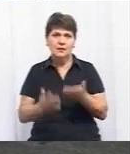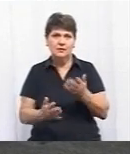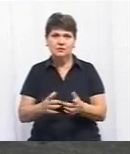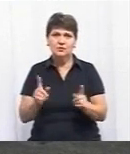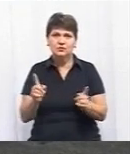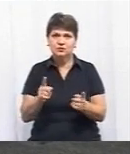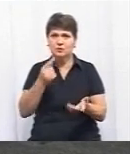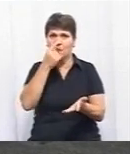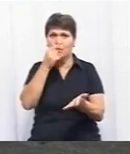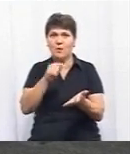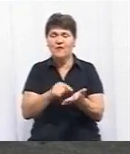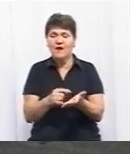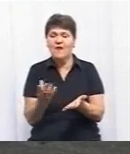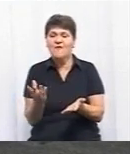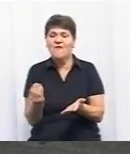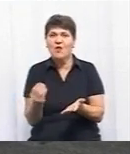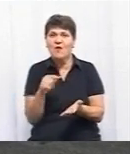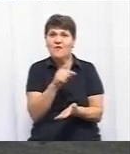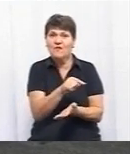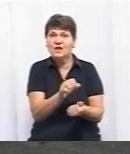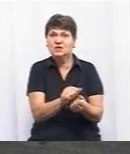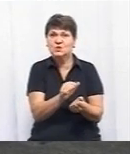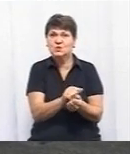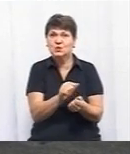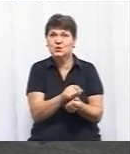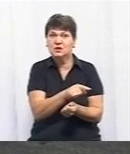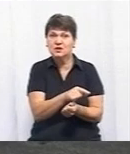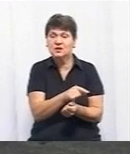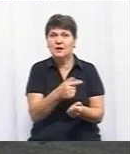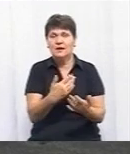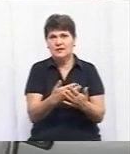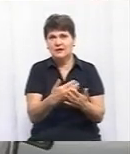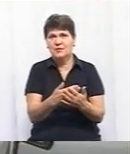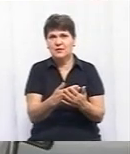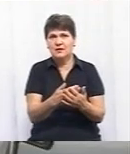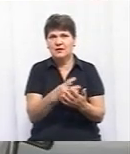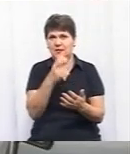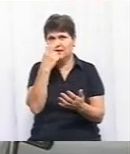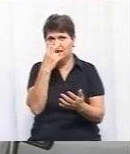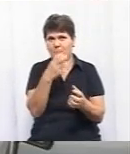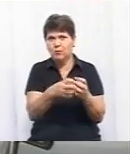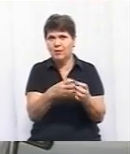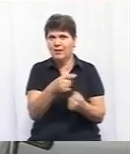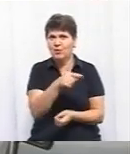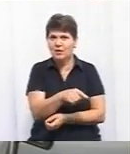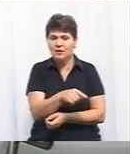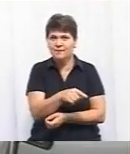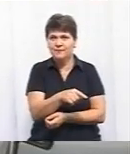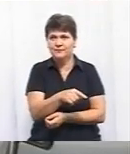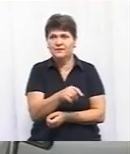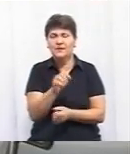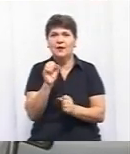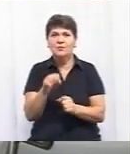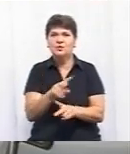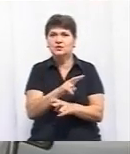щось попало вологе в оце сухі відходи, наприклад, там гнила помідора, не знаю, хтось